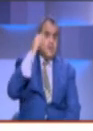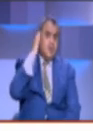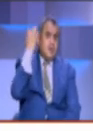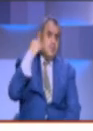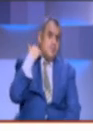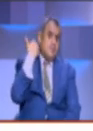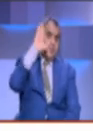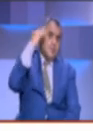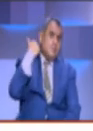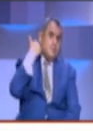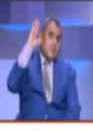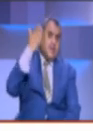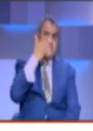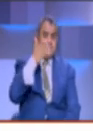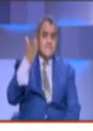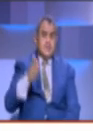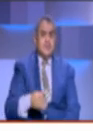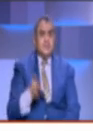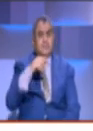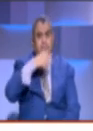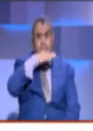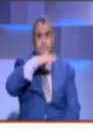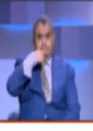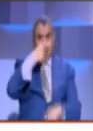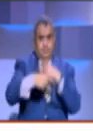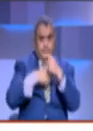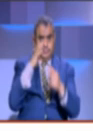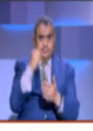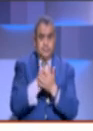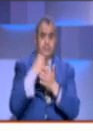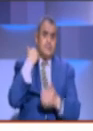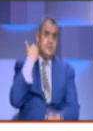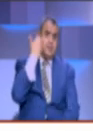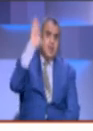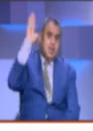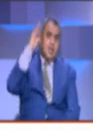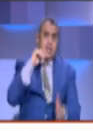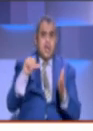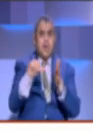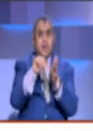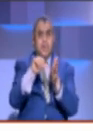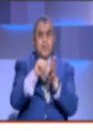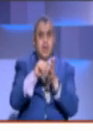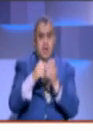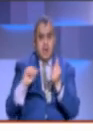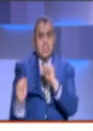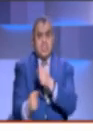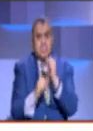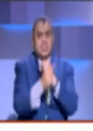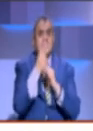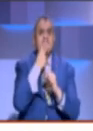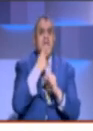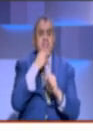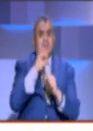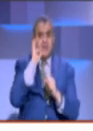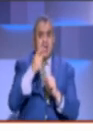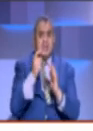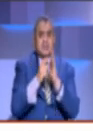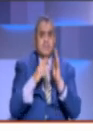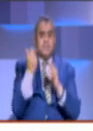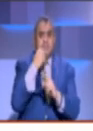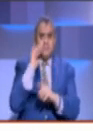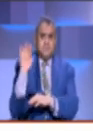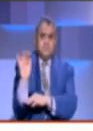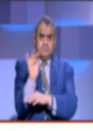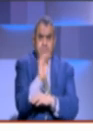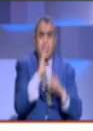المجتمع، وبنتكلم دلوقتي عن رد الاعتبار لعمال النظافة. نحن نريد أن نرد الاعتبار لكل